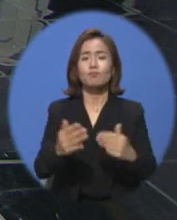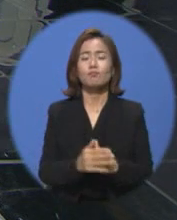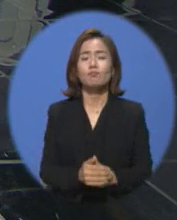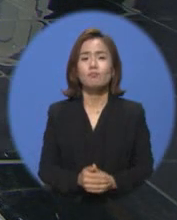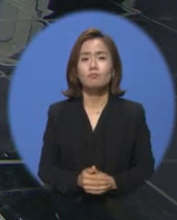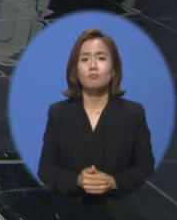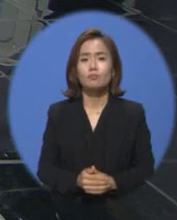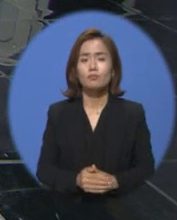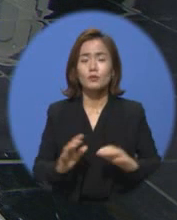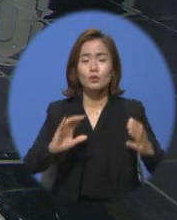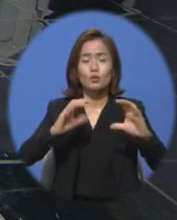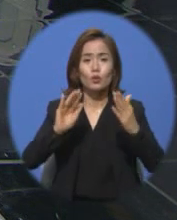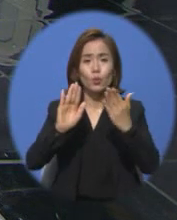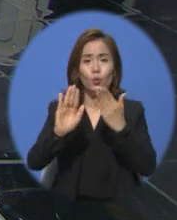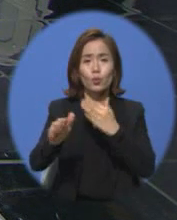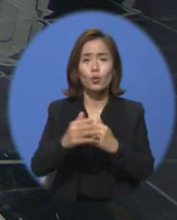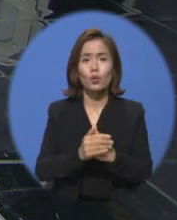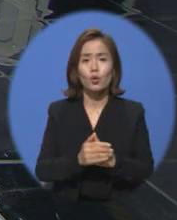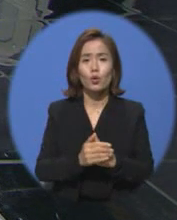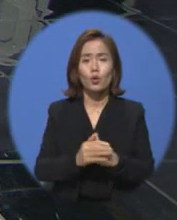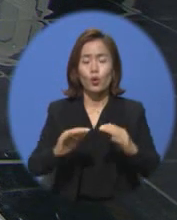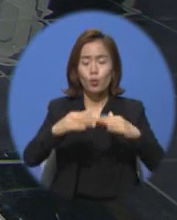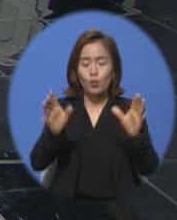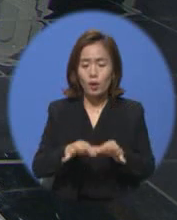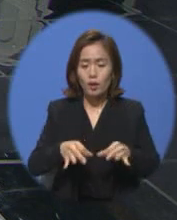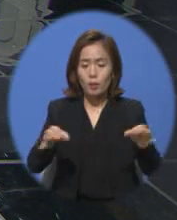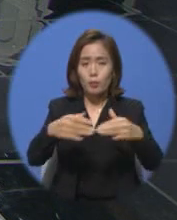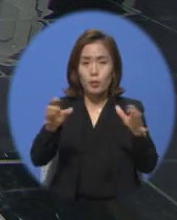예. 이번토론회에이어